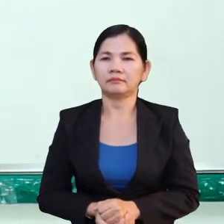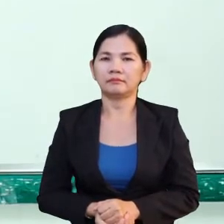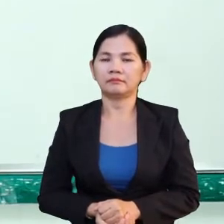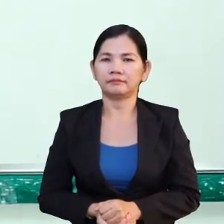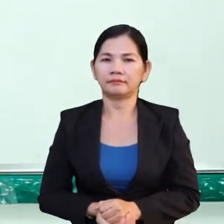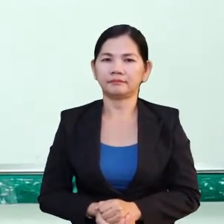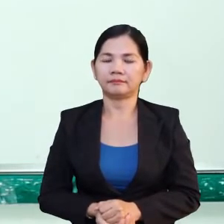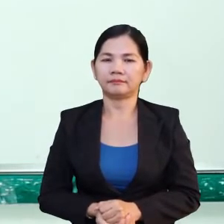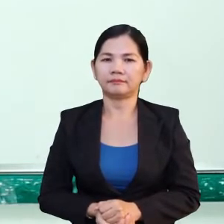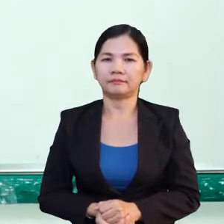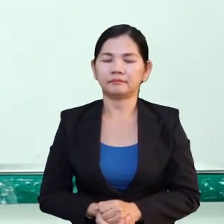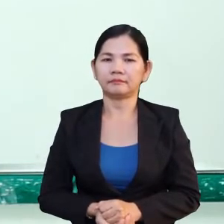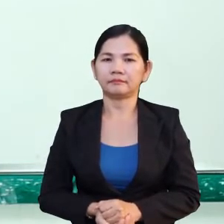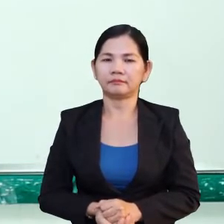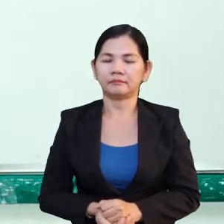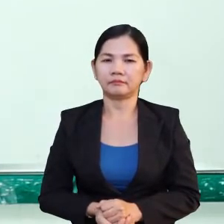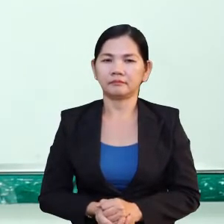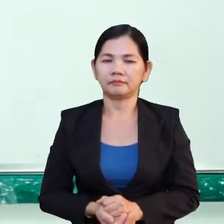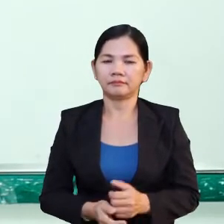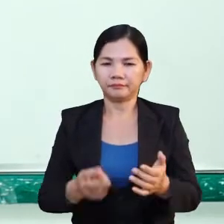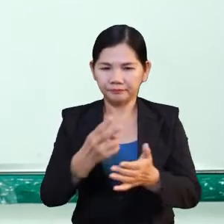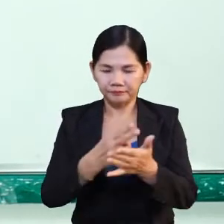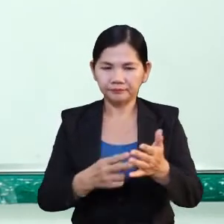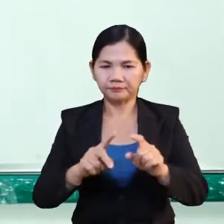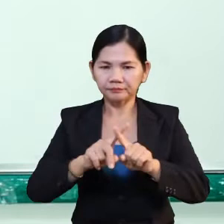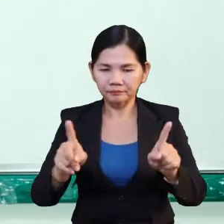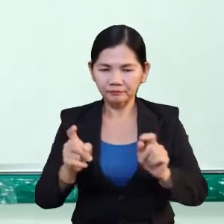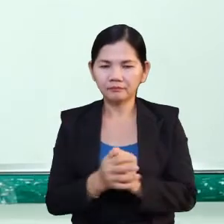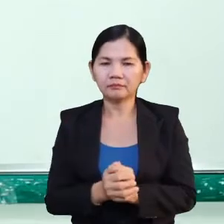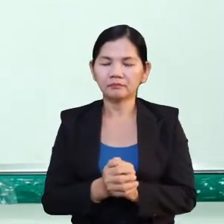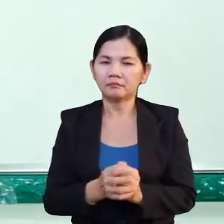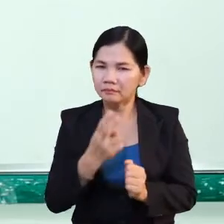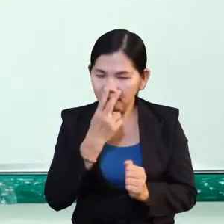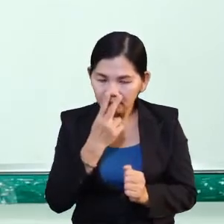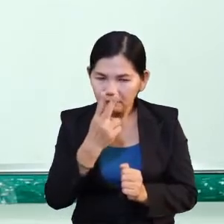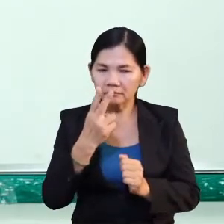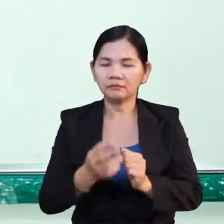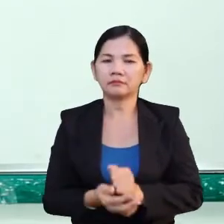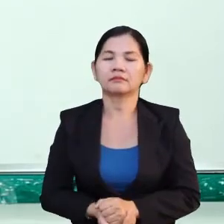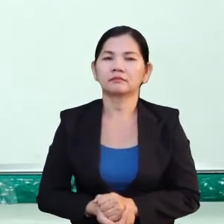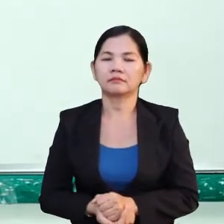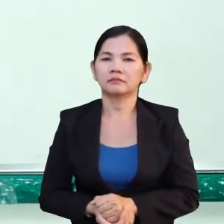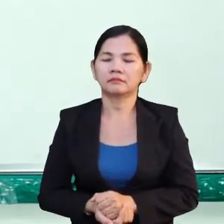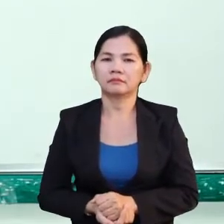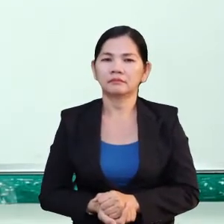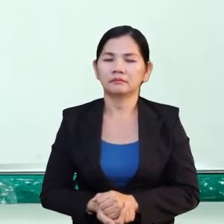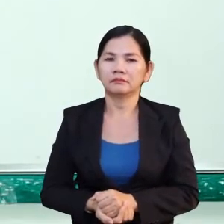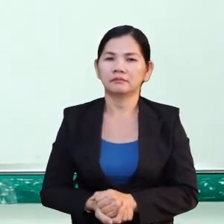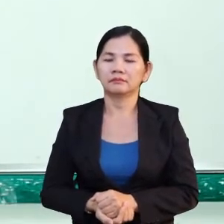3អញ្ចឹងកូនមើលអ្វីដែលខុសគ្នាកូនរកកន្លែងខុសឃើញនៅ